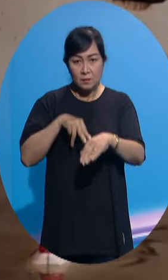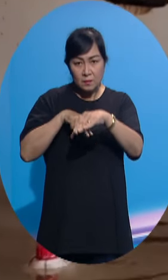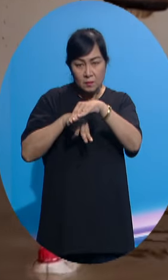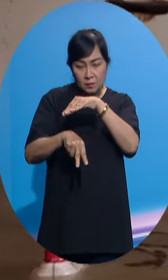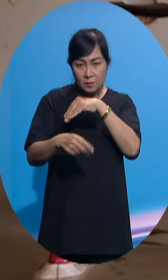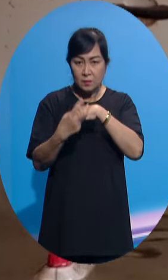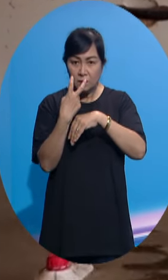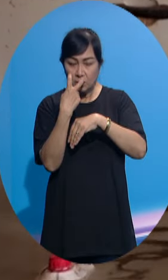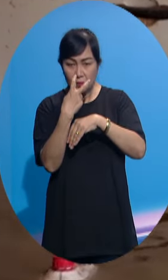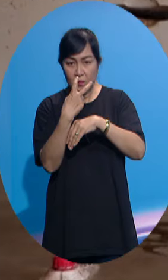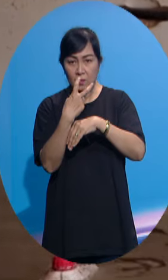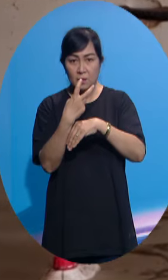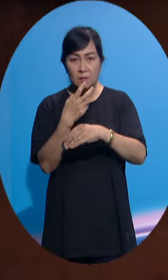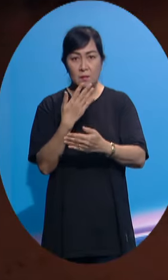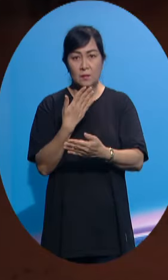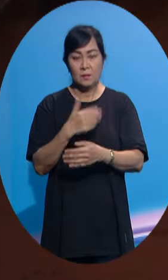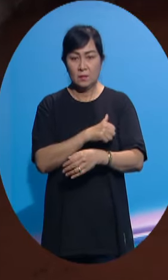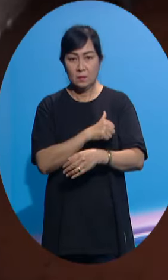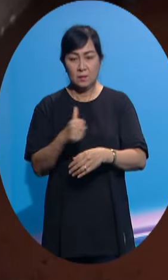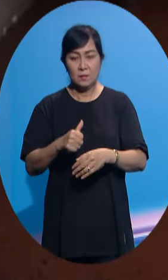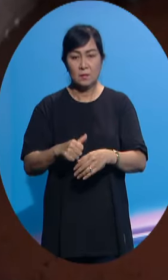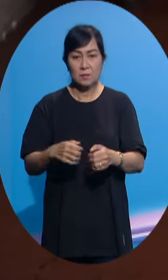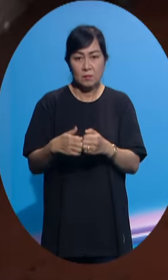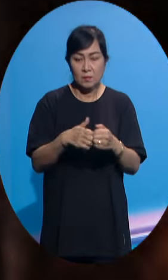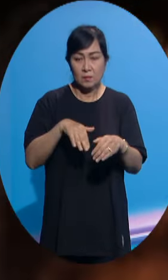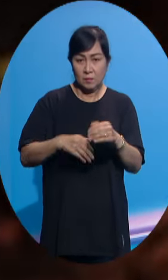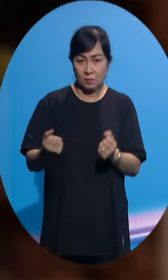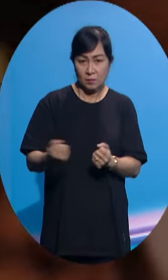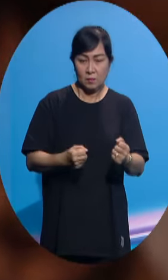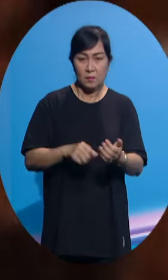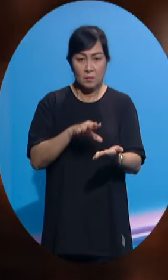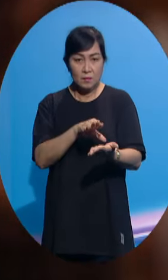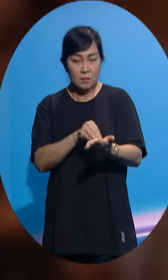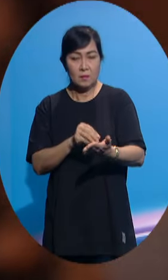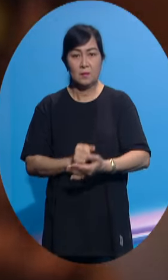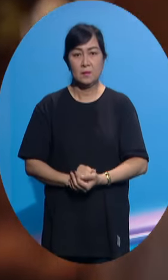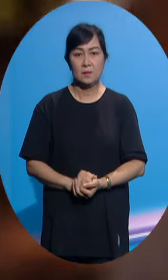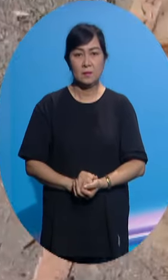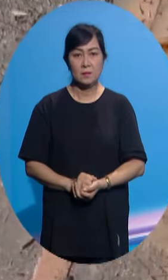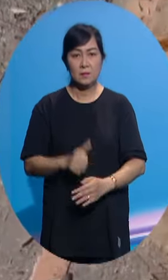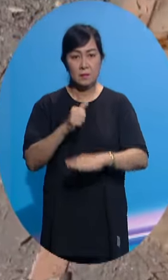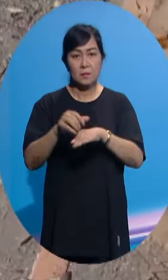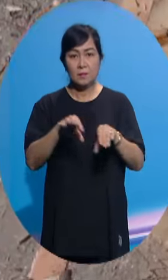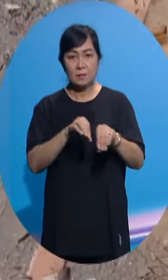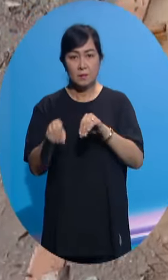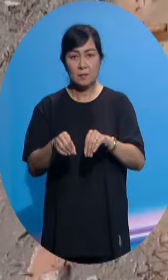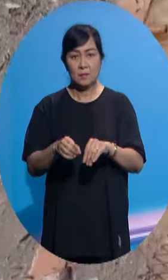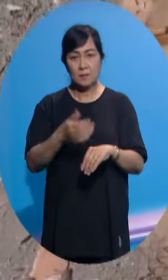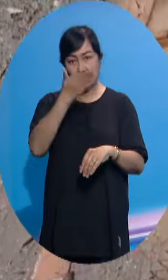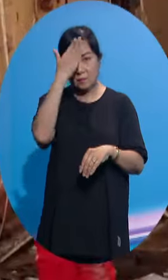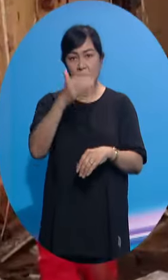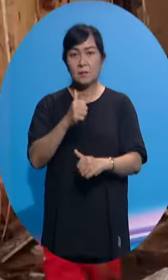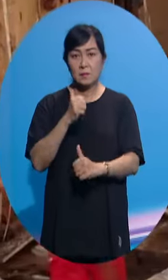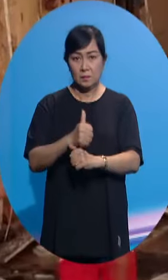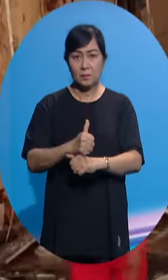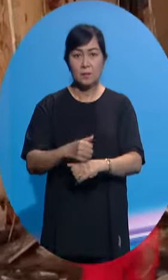dịch lặn xuống các hầm này để tìm kiếm những thi thể mắc kẹt trong xe dưới lớp bùn đất. Thủ tướng Tây Ban Nha Pedro Sanchez cho